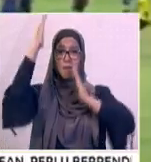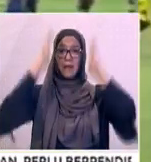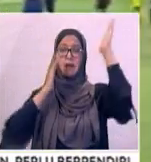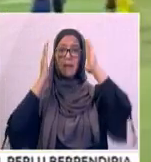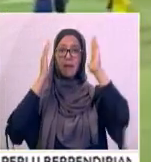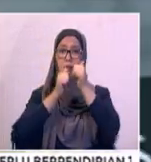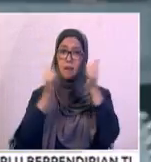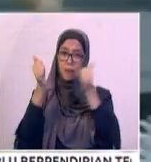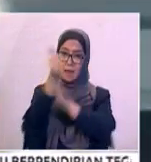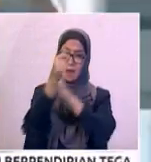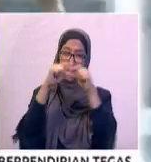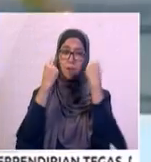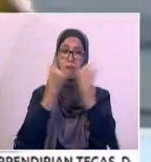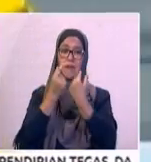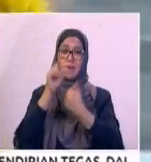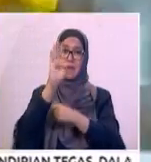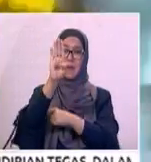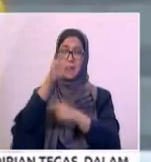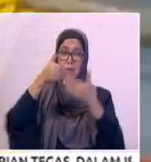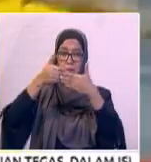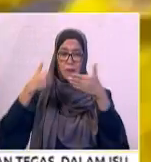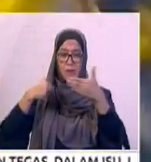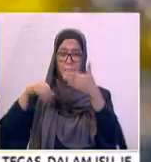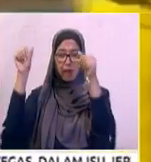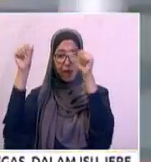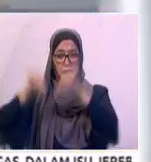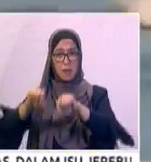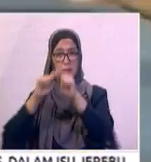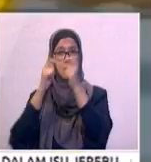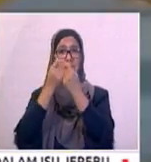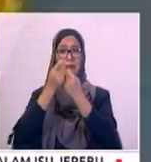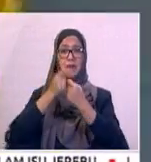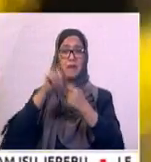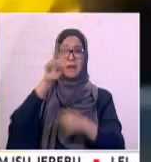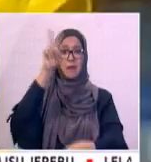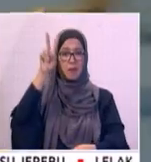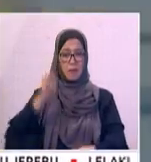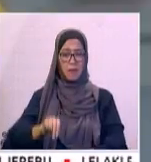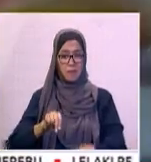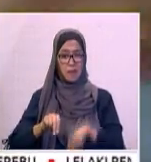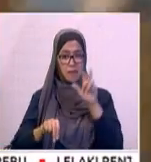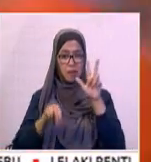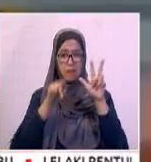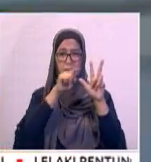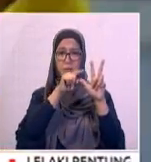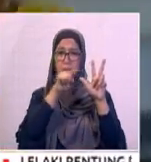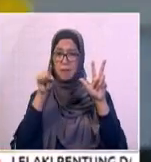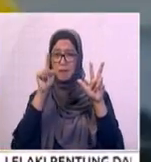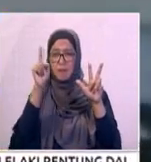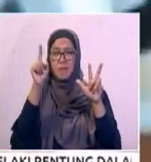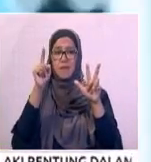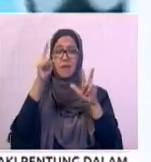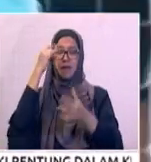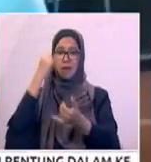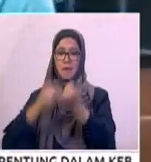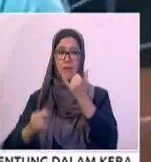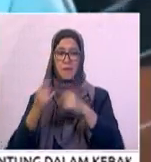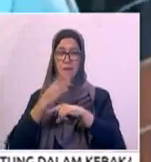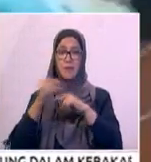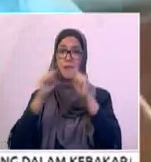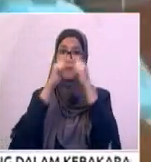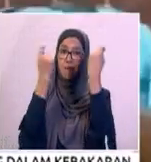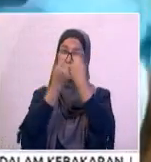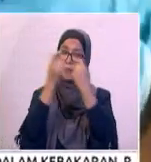mengalahkan pasukan tempat kedua kumpulan A, Vietnam 3-1 di perlawanan separuh akhir pada Rabu. Pasukan itu memulakan kempen mereka